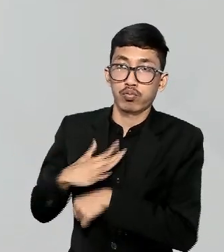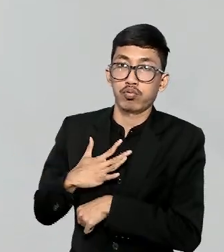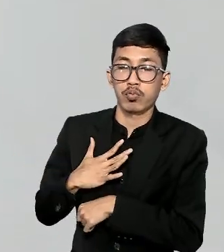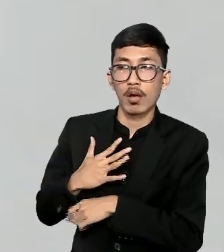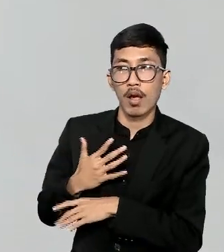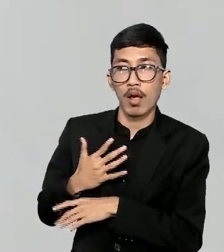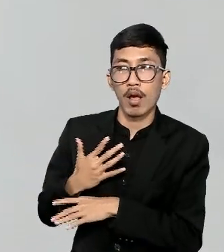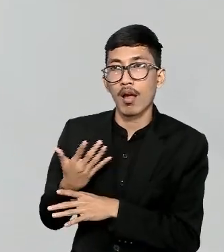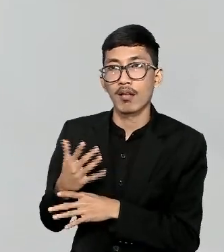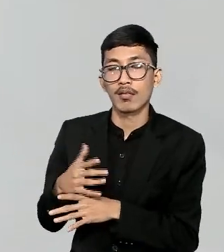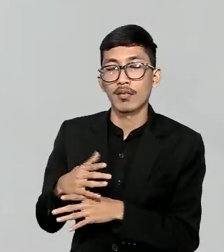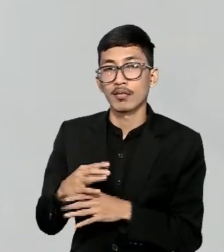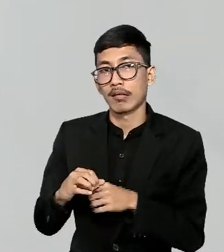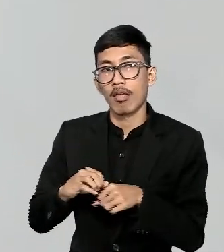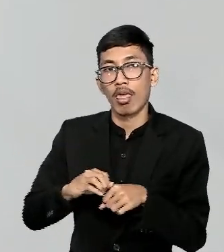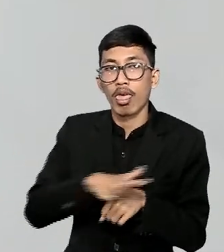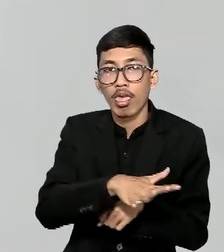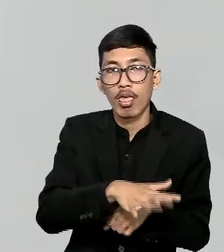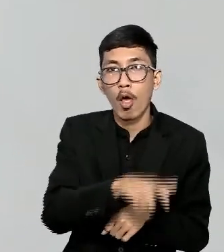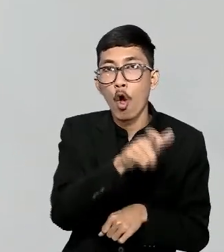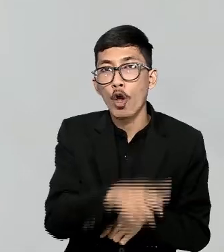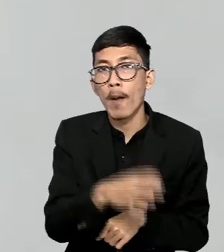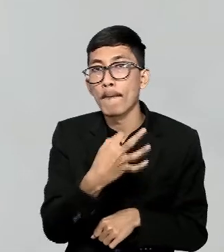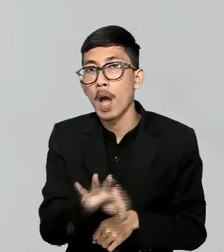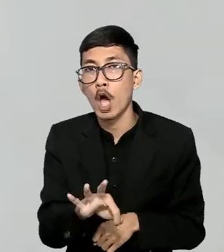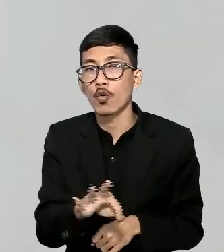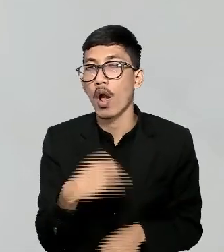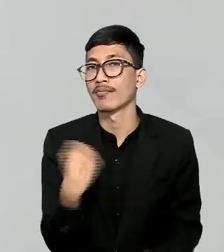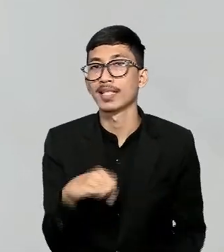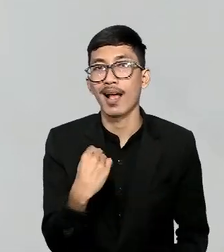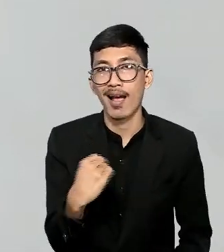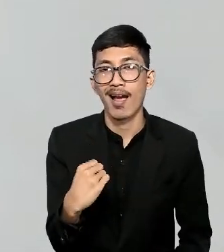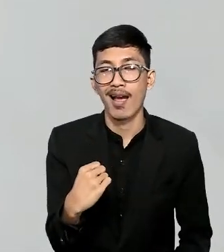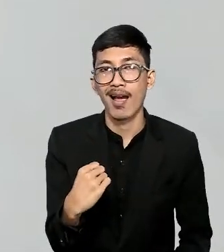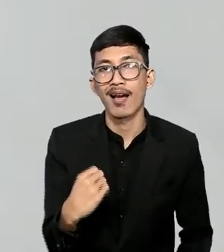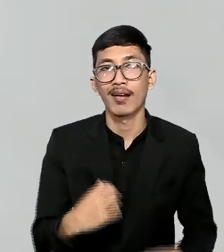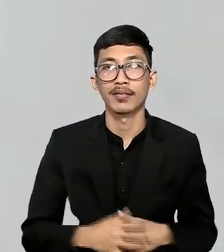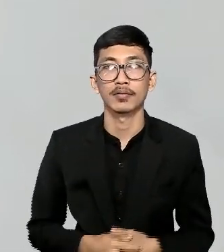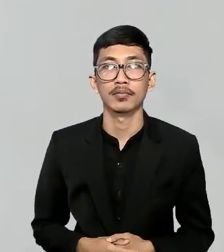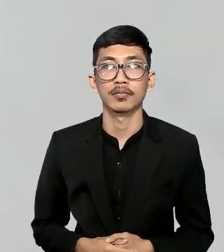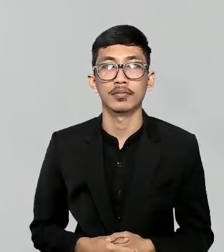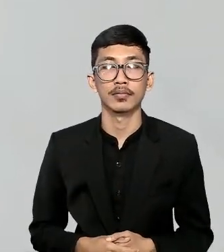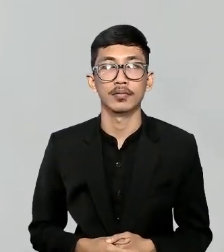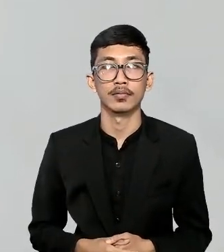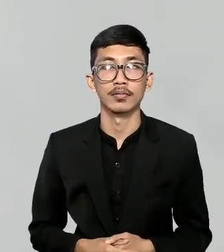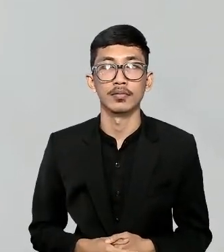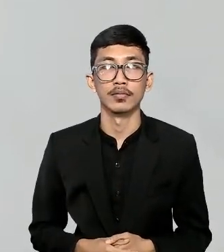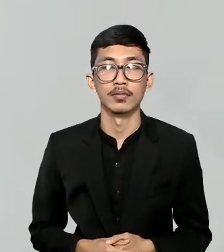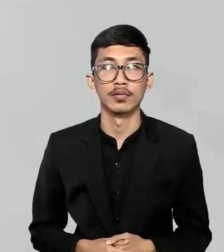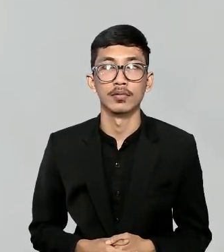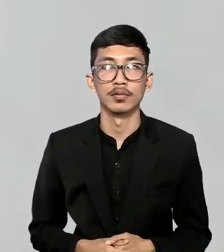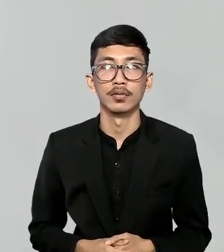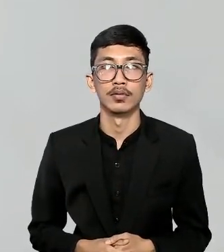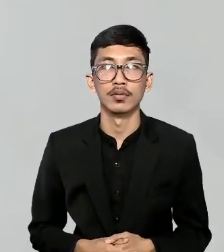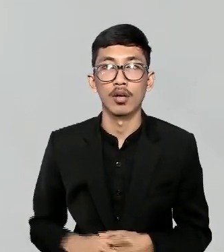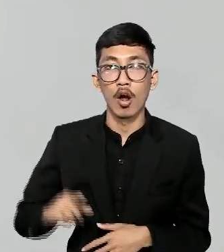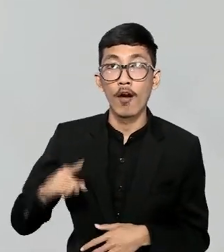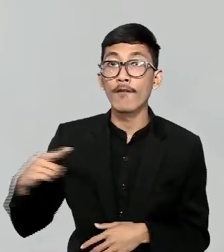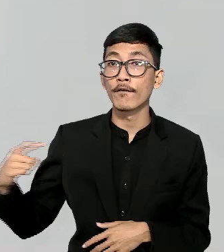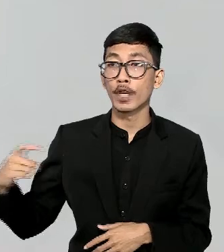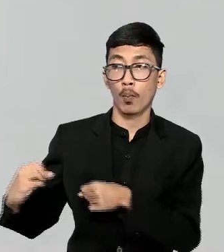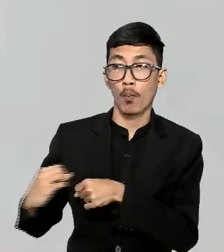seksi orang baru begitu sehingga kalau dia dengan semakin rendahnya dia mendapatkan kesempatan kembangbiak